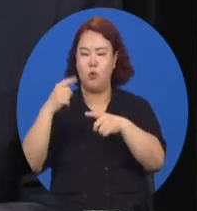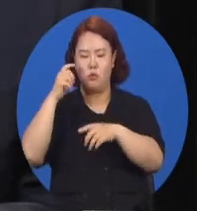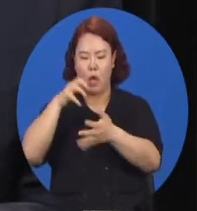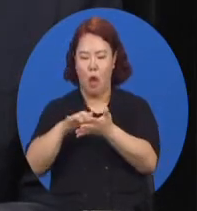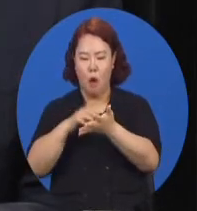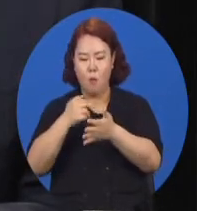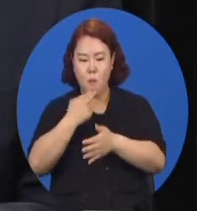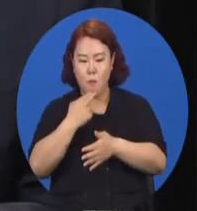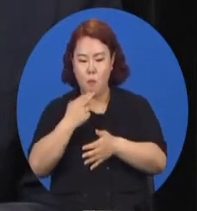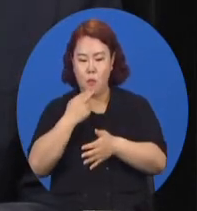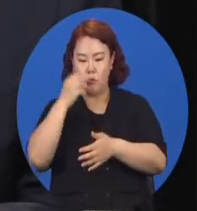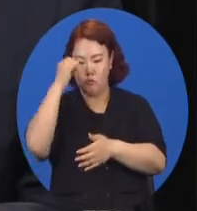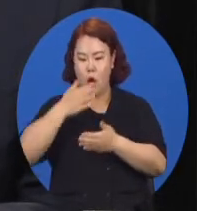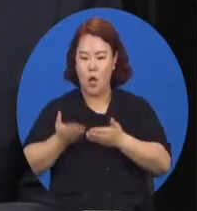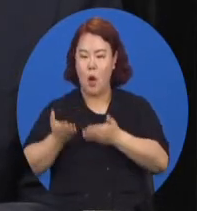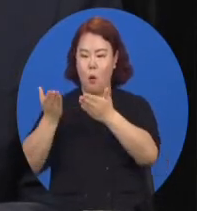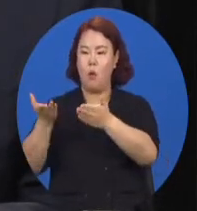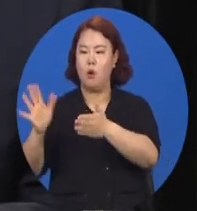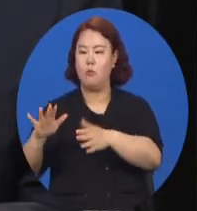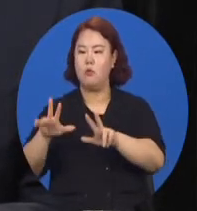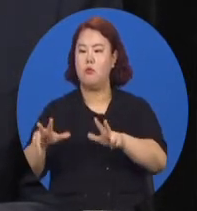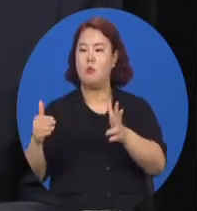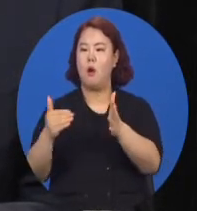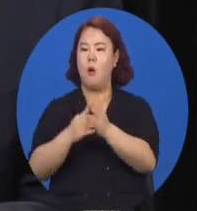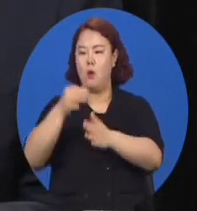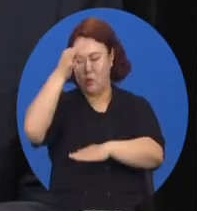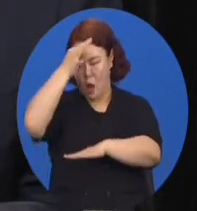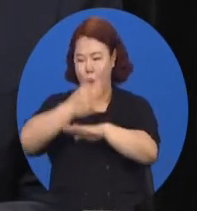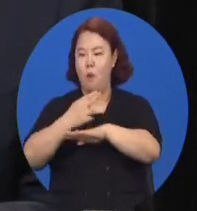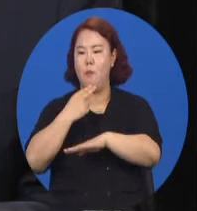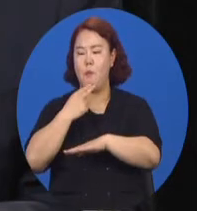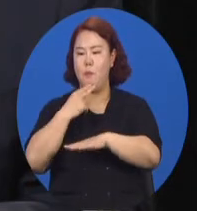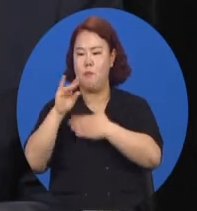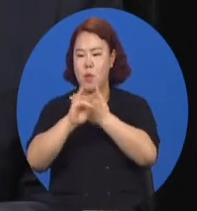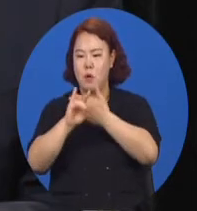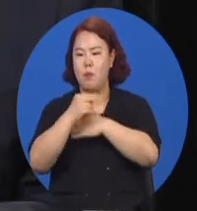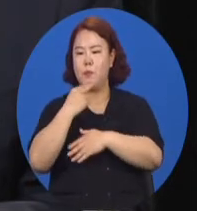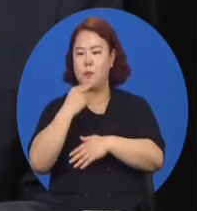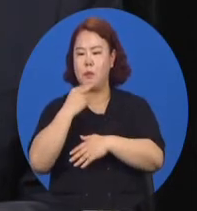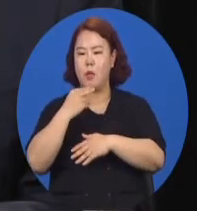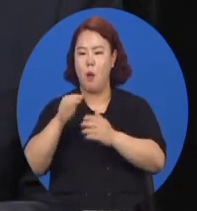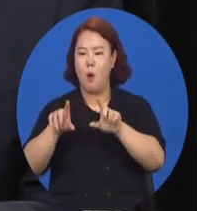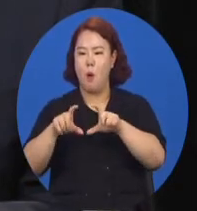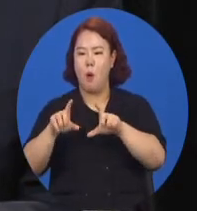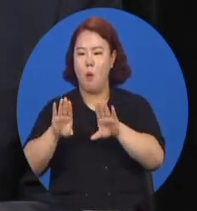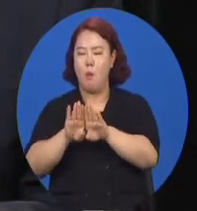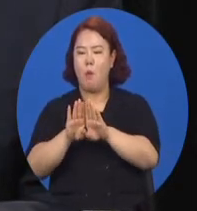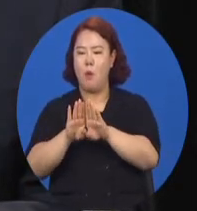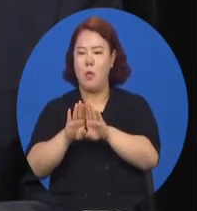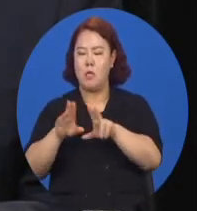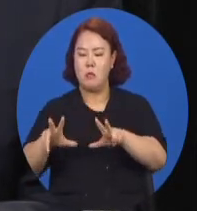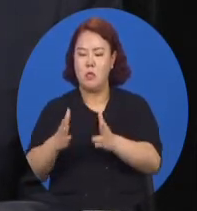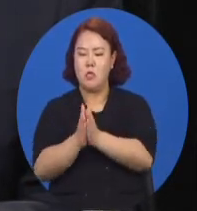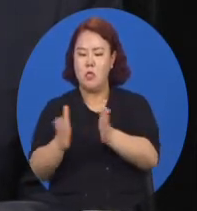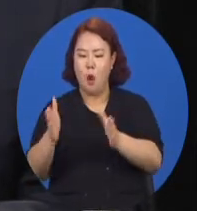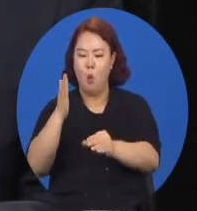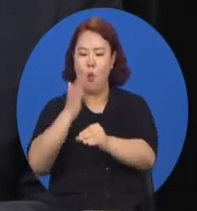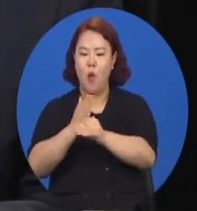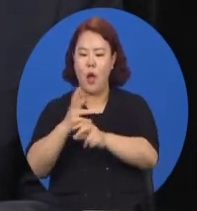아직도 이렇다 할 사과나 변명 한마디 없이 벌려놓은 사업을 중단할 수 없어서